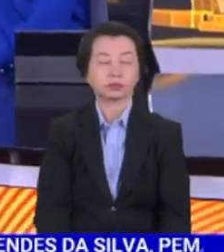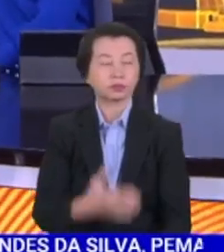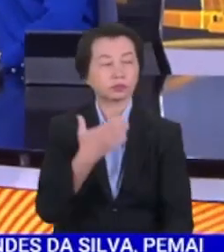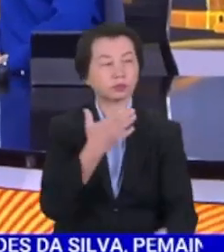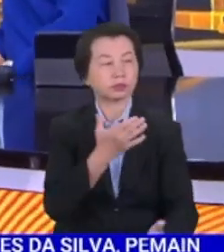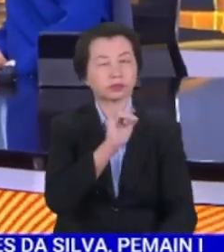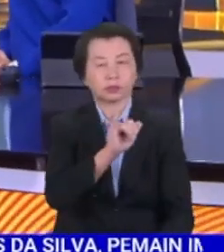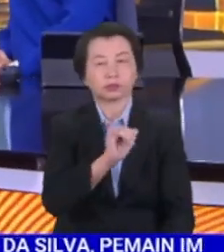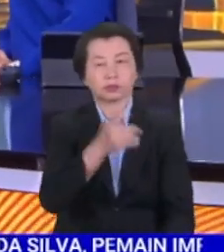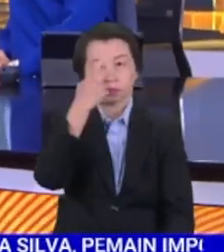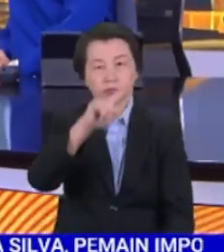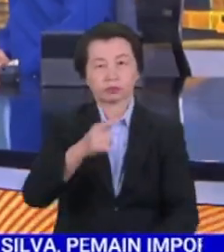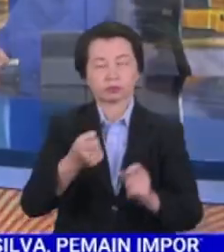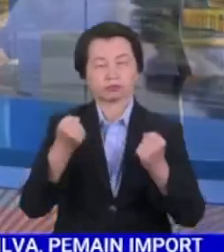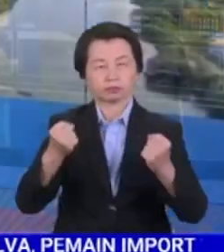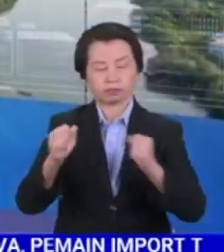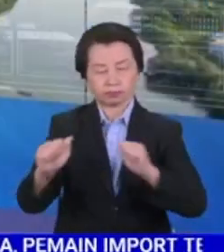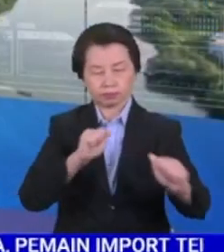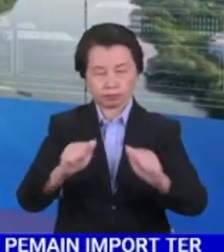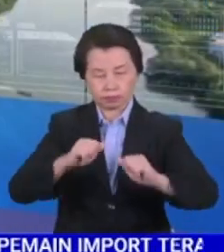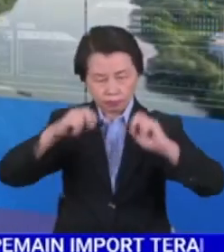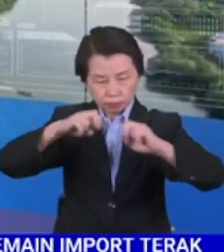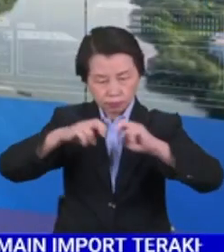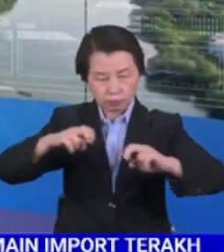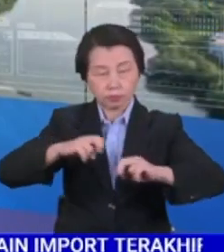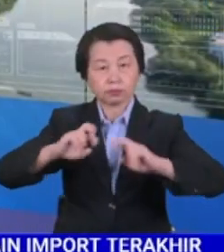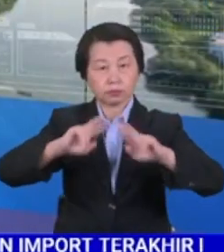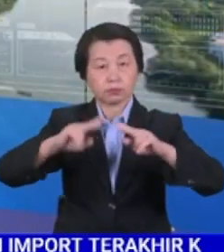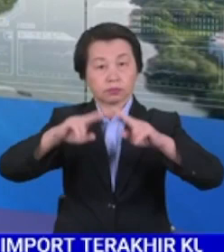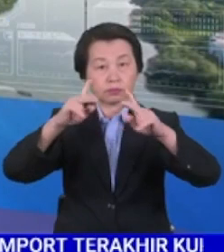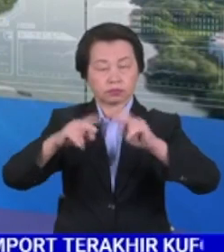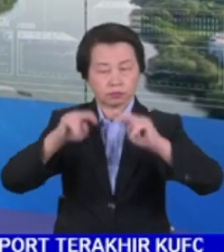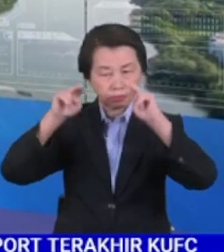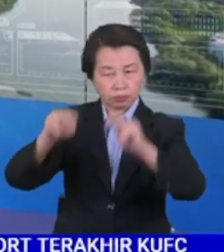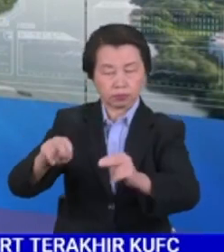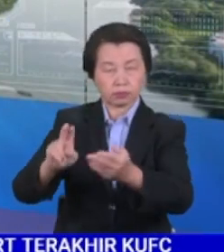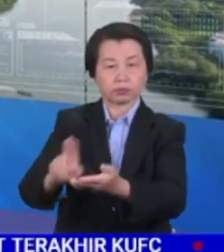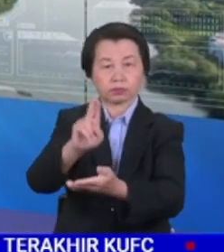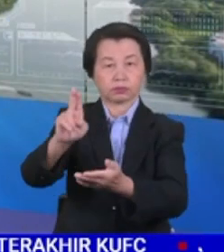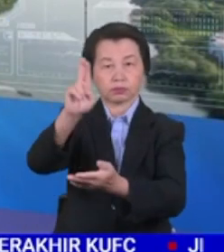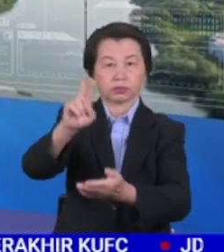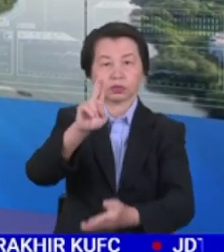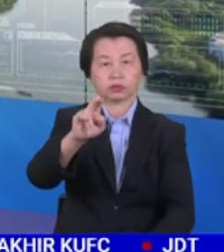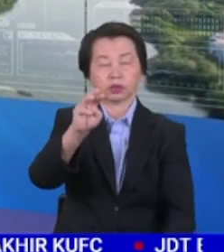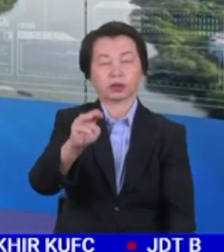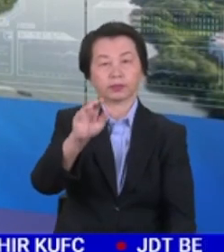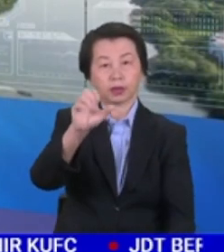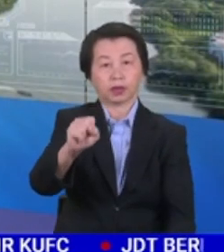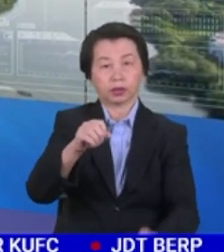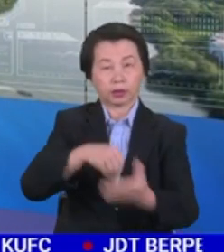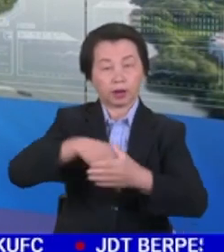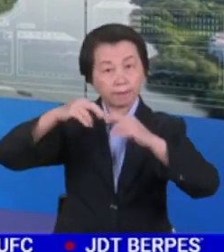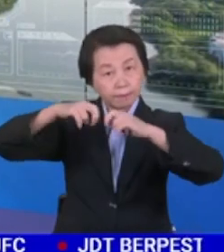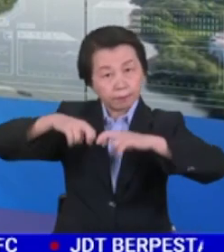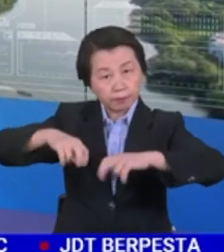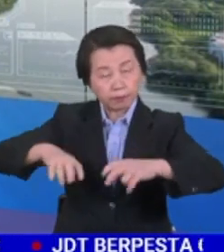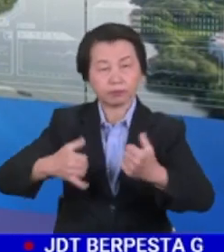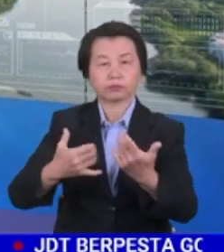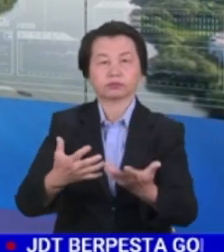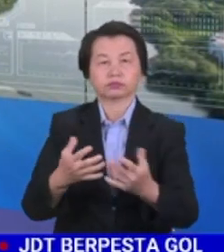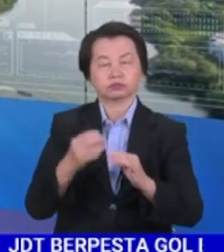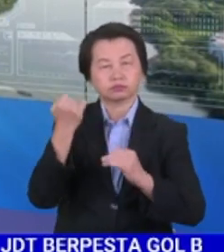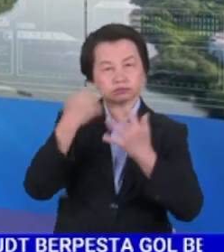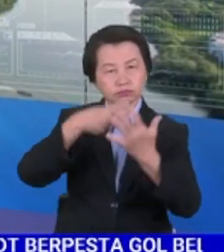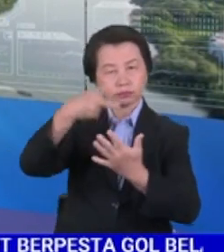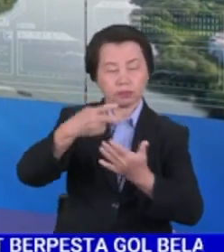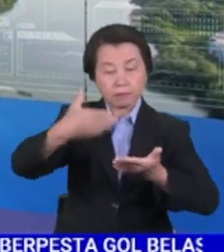Baik dia. Bagi memperkukuh aktiviti penyelidikan dan meningkatkan keterlibatan Universiti Malaysia Sabah dalam penyelidikan, beberapa inisiatif